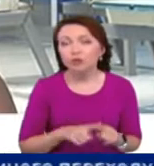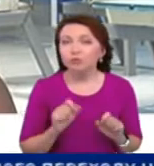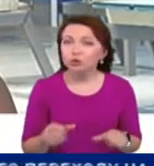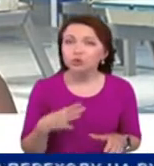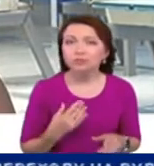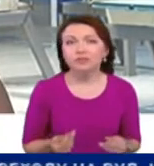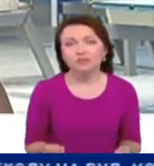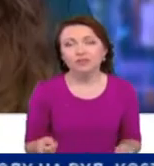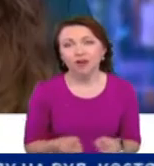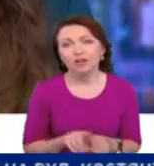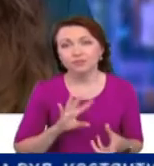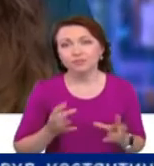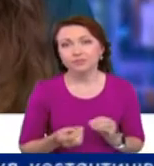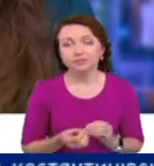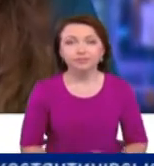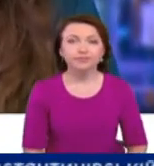дает свое.